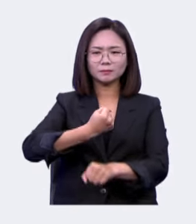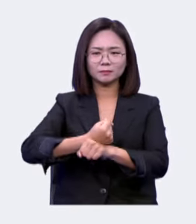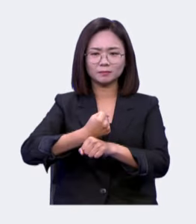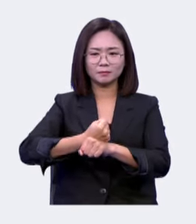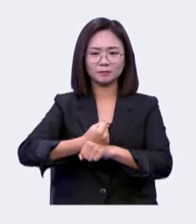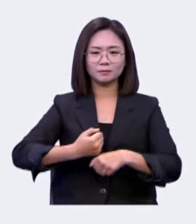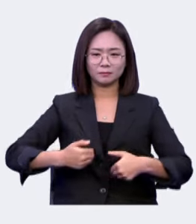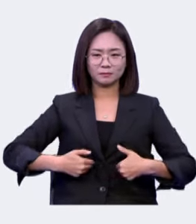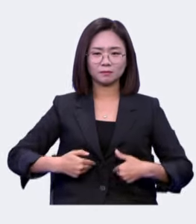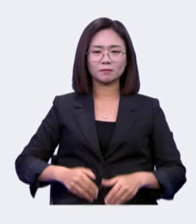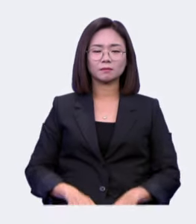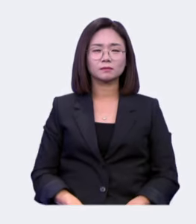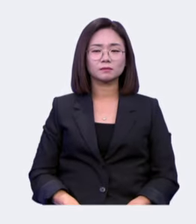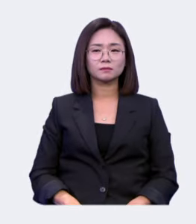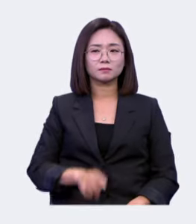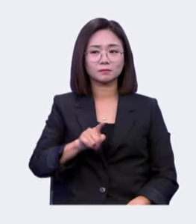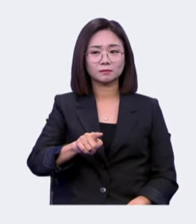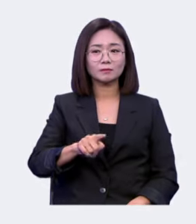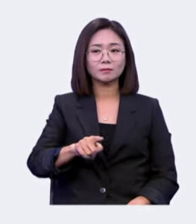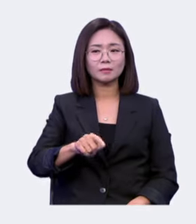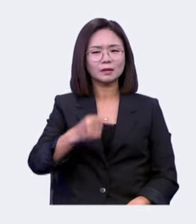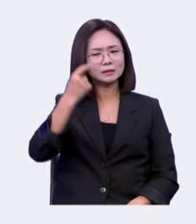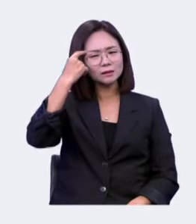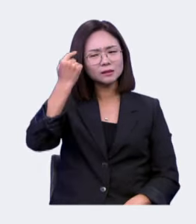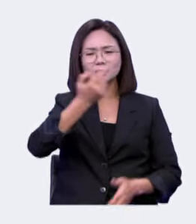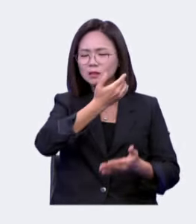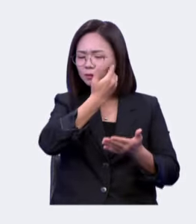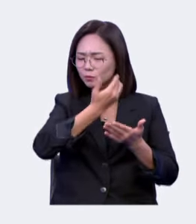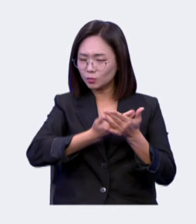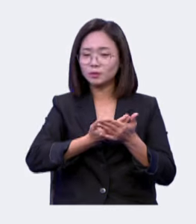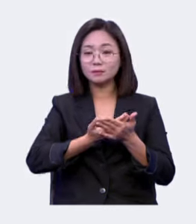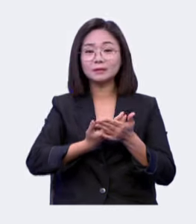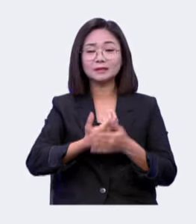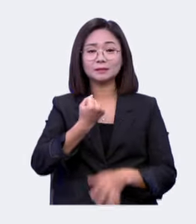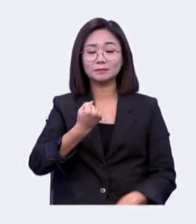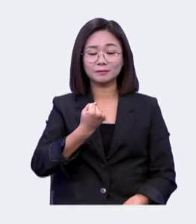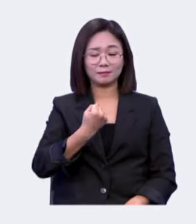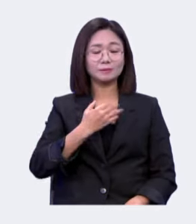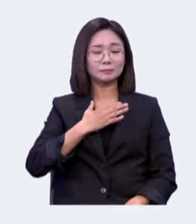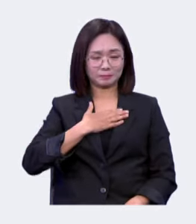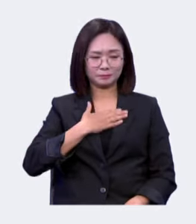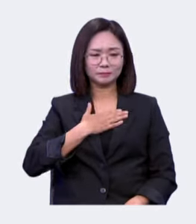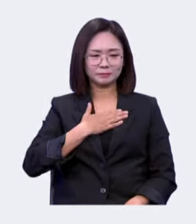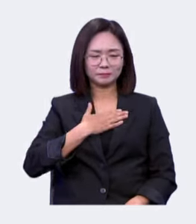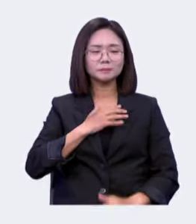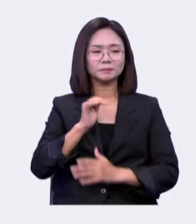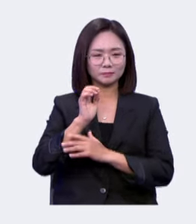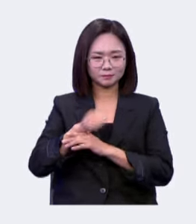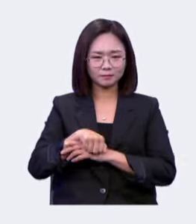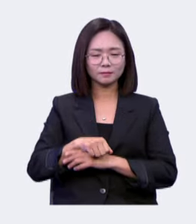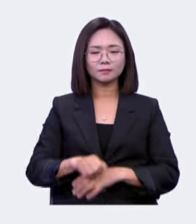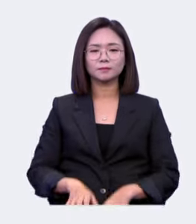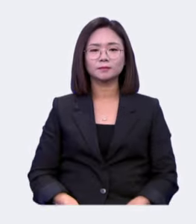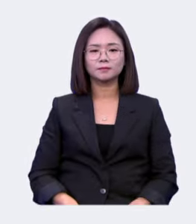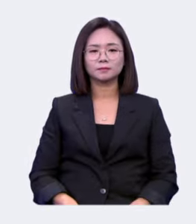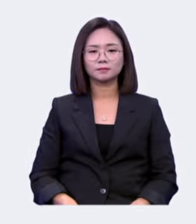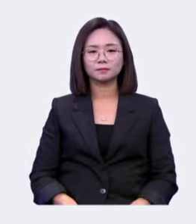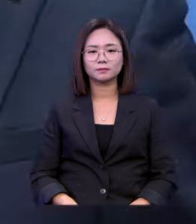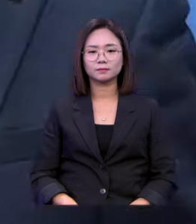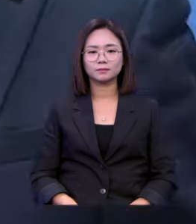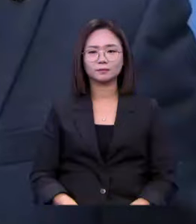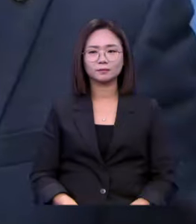임무 아니겠어요. 그 명분을 아직도 가지고 있기 때문에 내가 막 영광으로 생각하고 이제 오케이